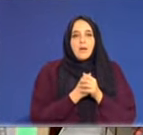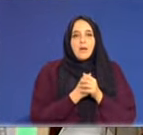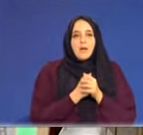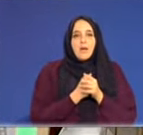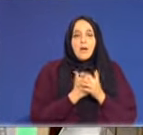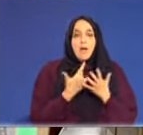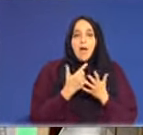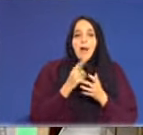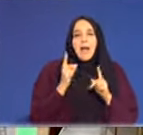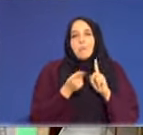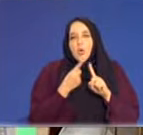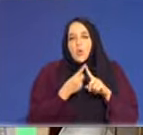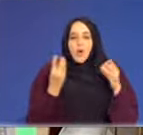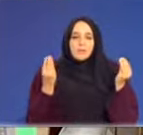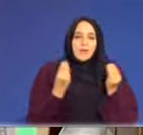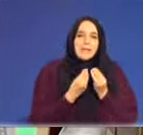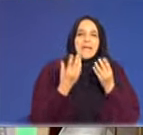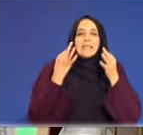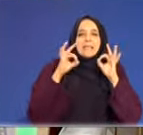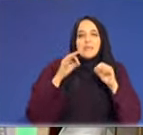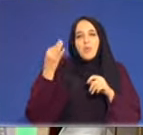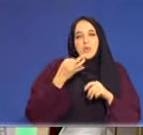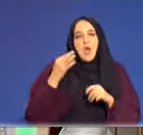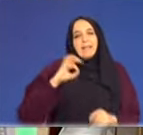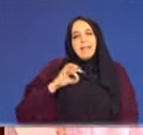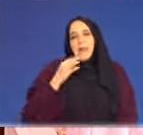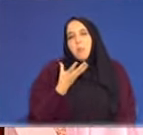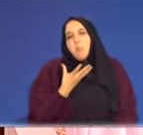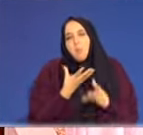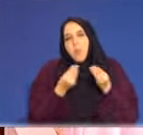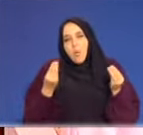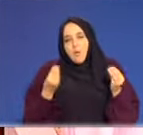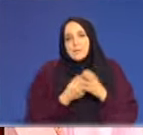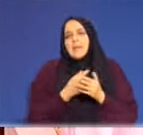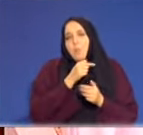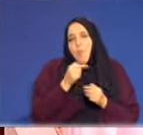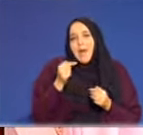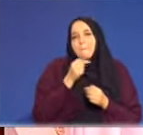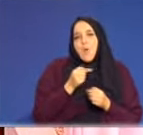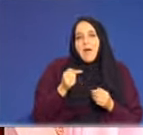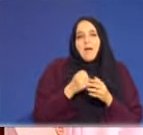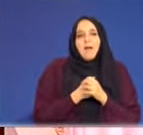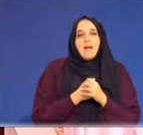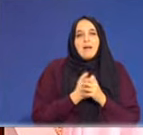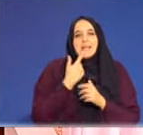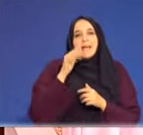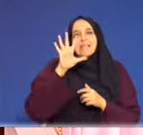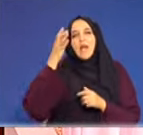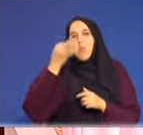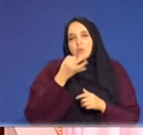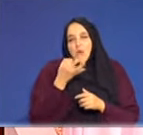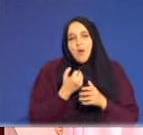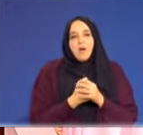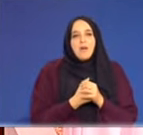يقولوا المهم تتصالحوا بزاف 10%، وهذاك المدين يقول لي نقصوا، ينقص لي شوية يخليها برك